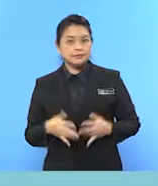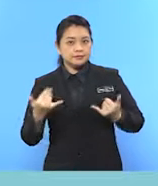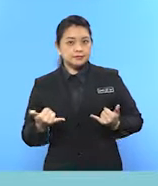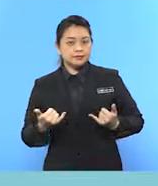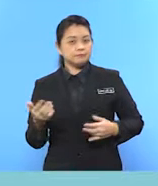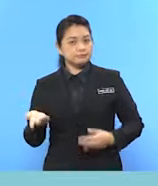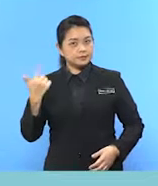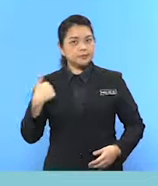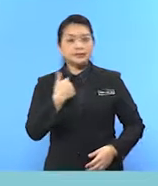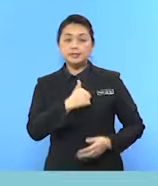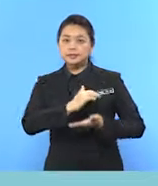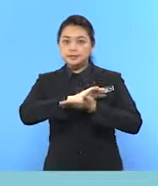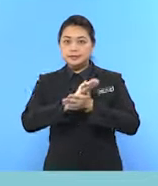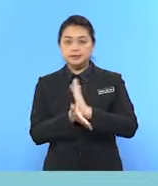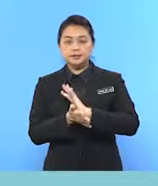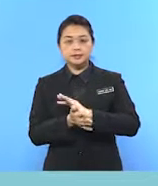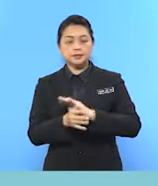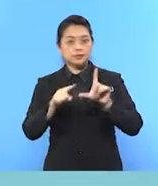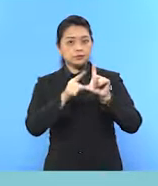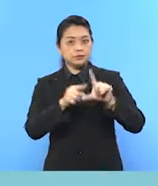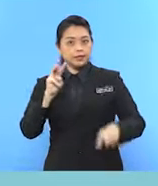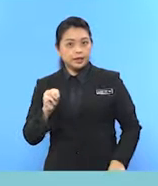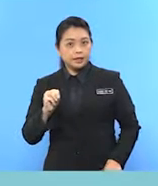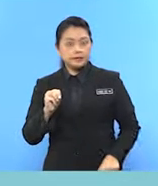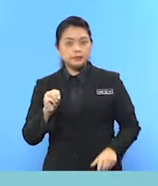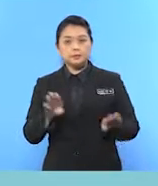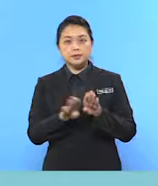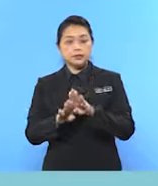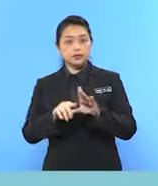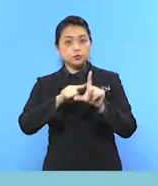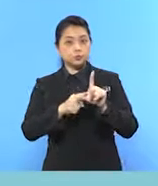Sekarang mari kita jadikan sudut N pula sebagai sudut tirus.